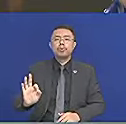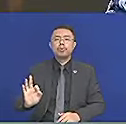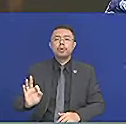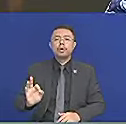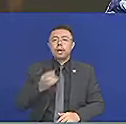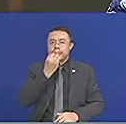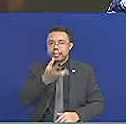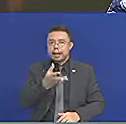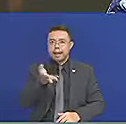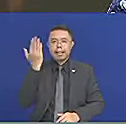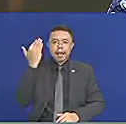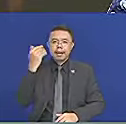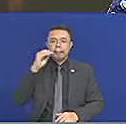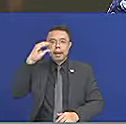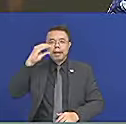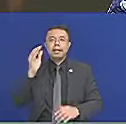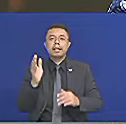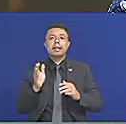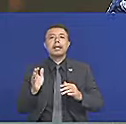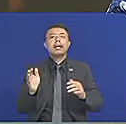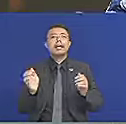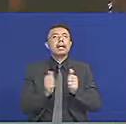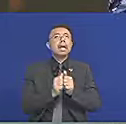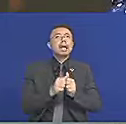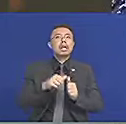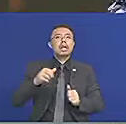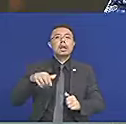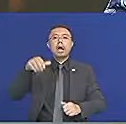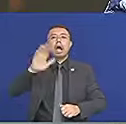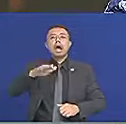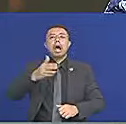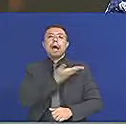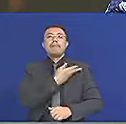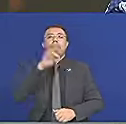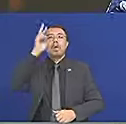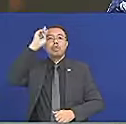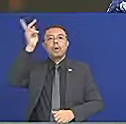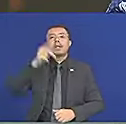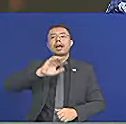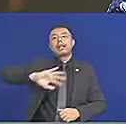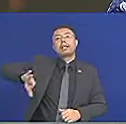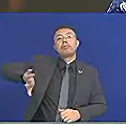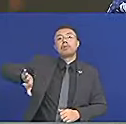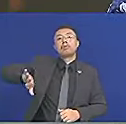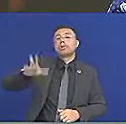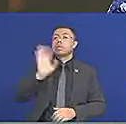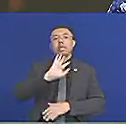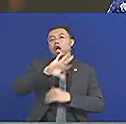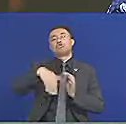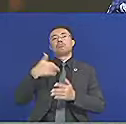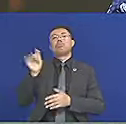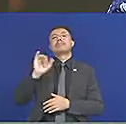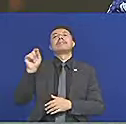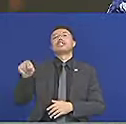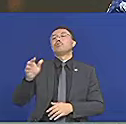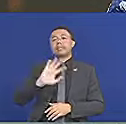baru-baru bicara tadi pagi dengan seorang hamba Tuhan dari wilayah di sana. Tidak semua wilayah